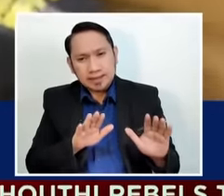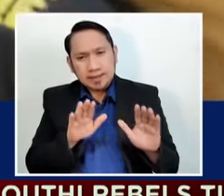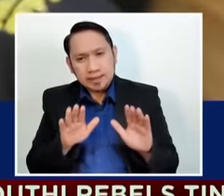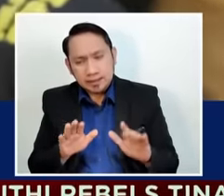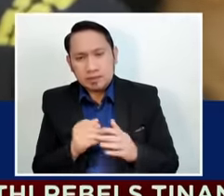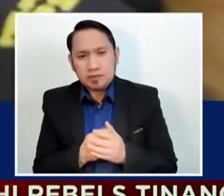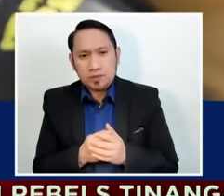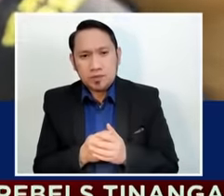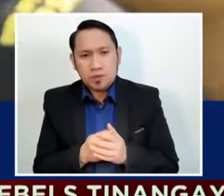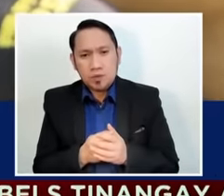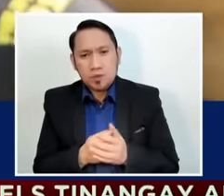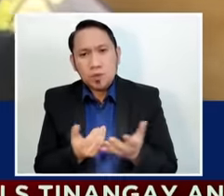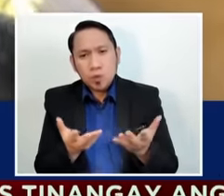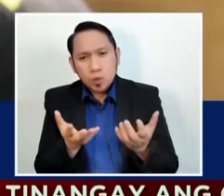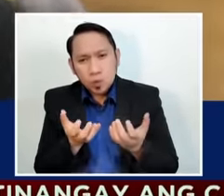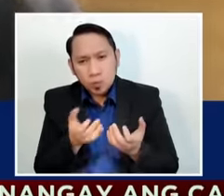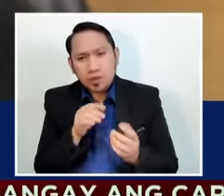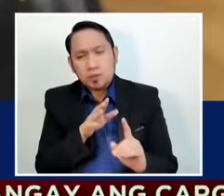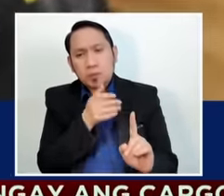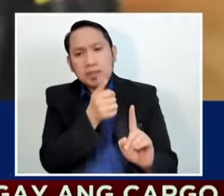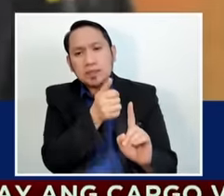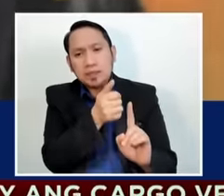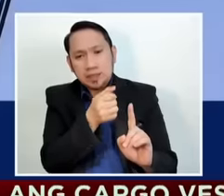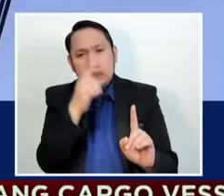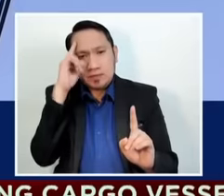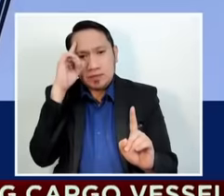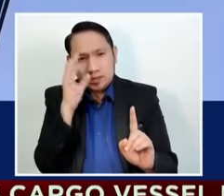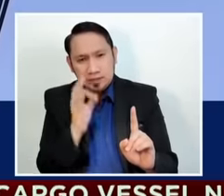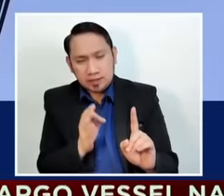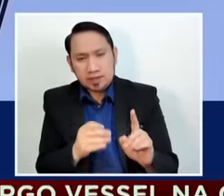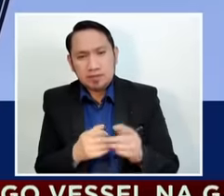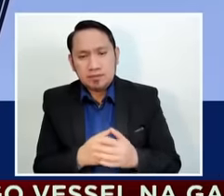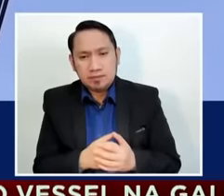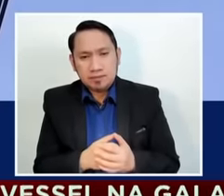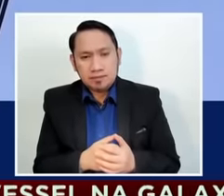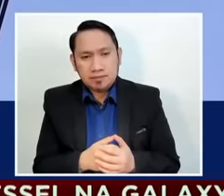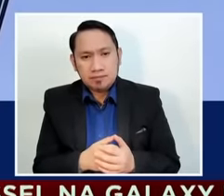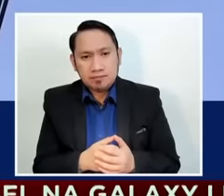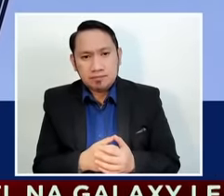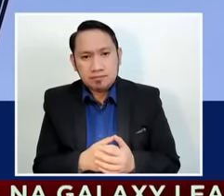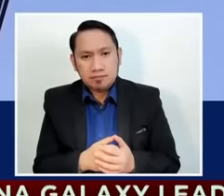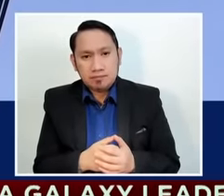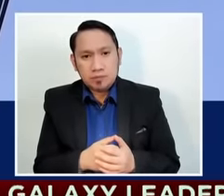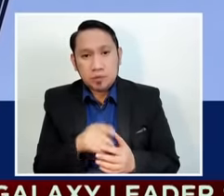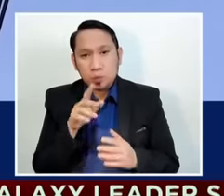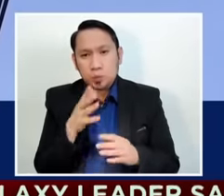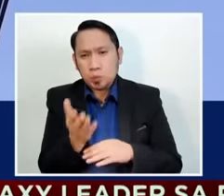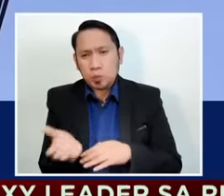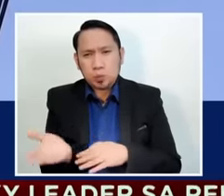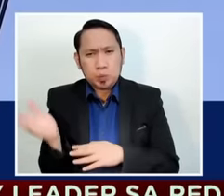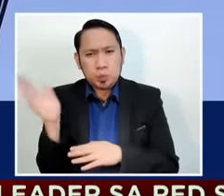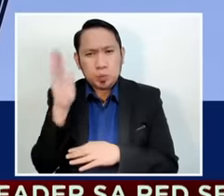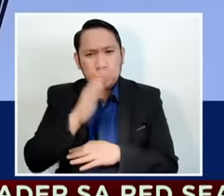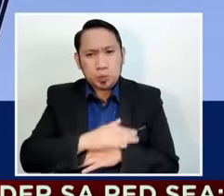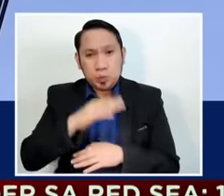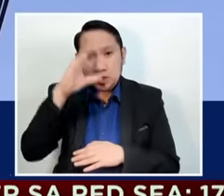is magkukusa siyang magpa-rescue. Magdamagang na malagis sa itaas ng poste ang